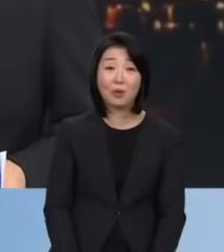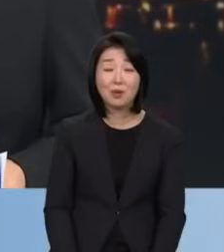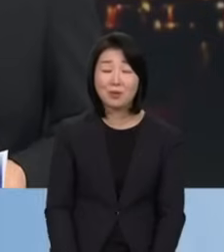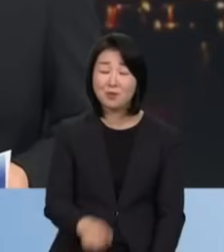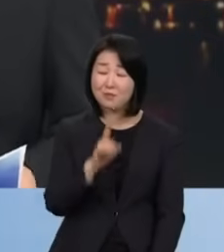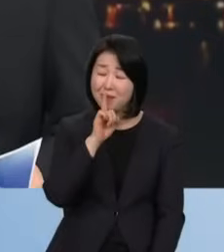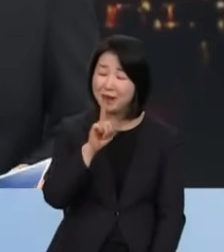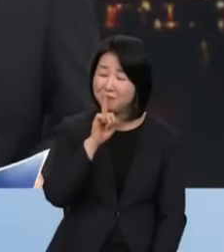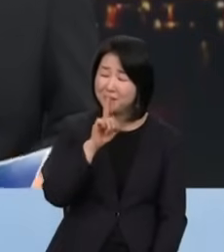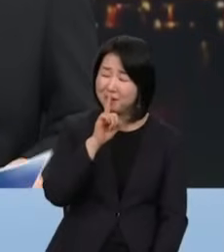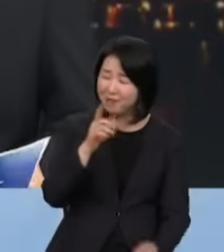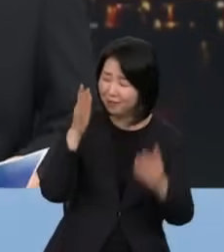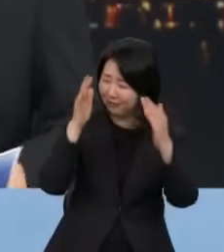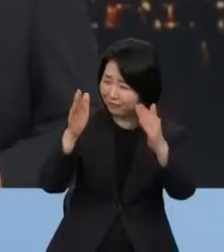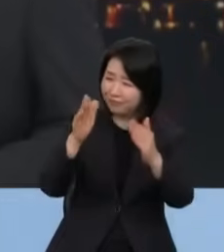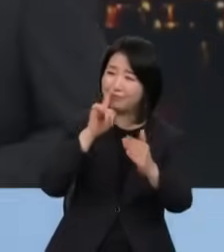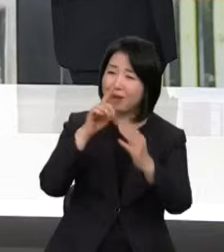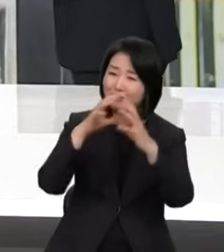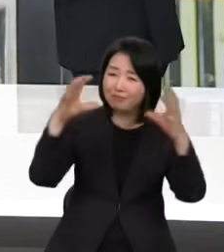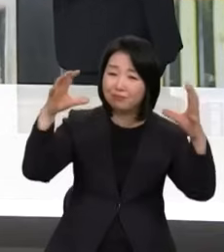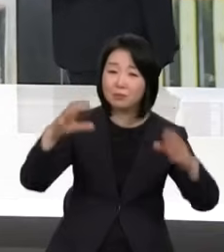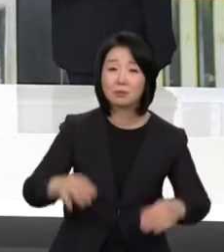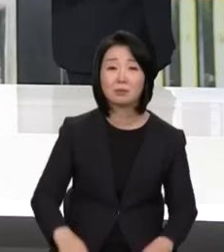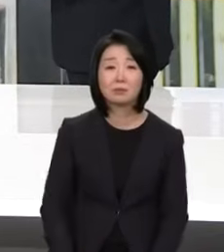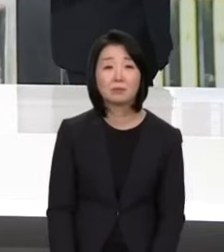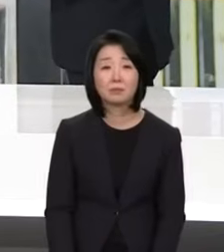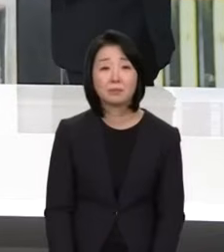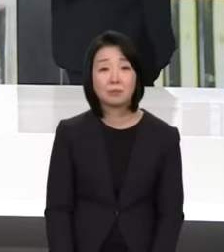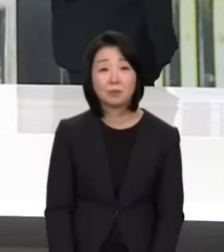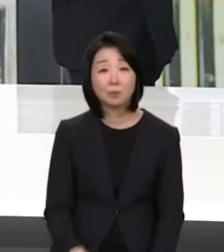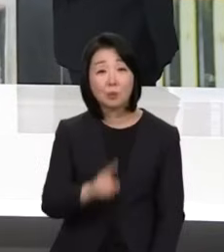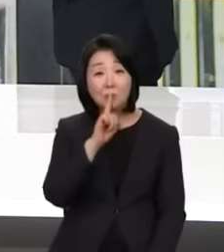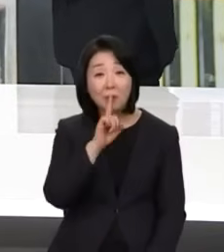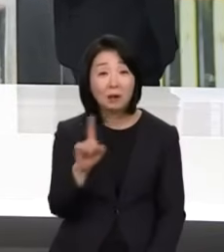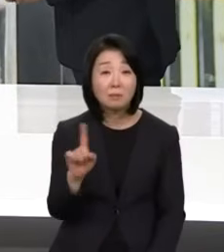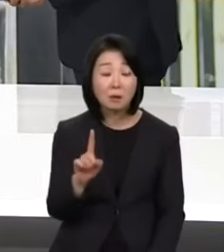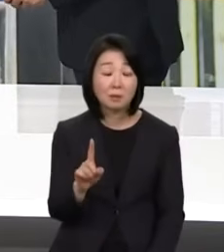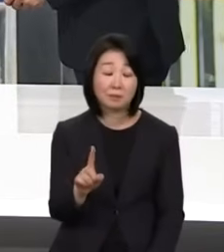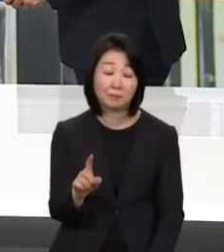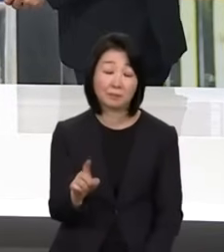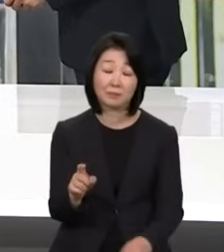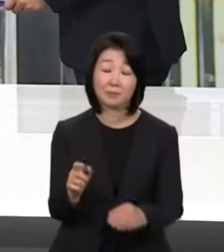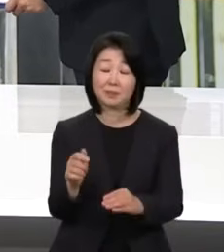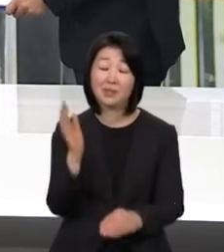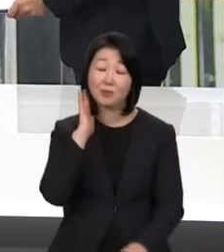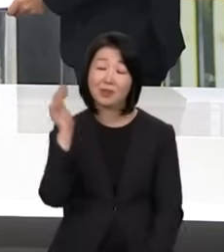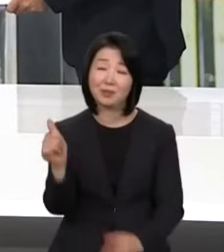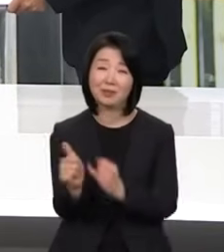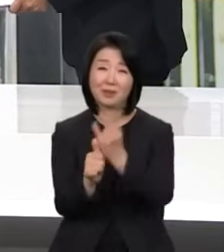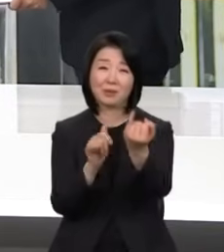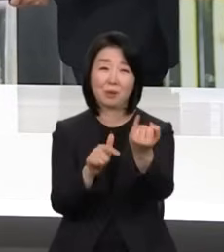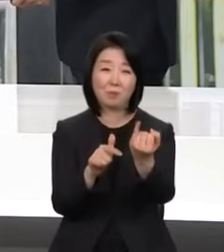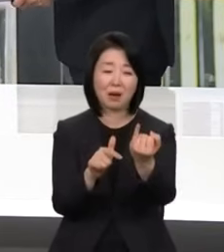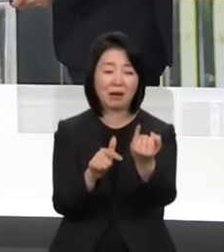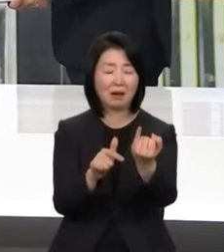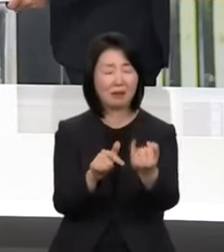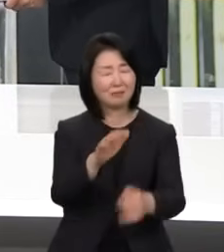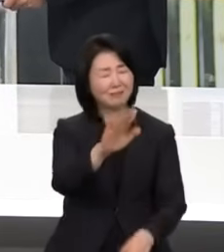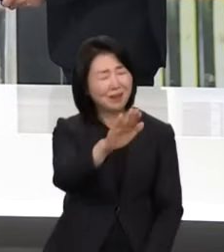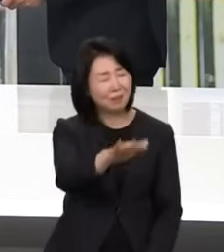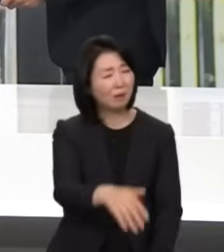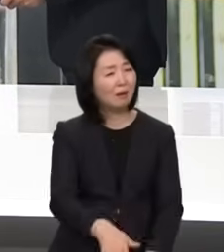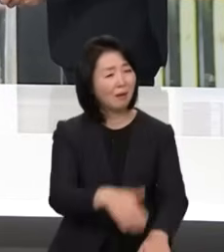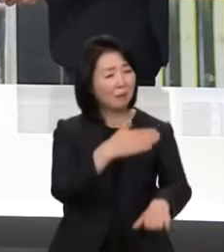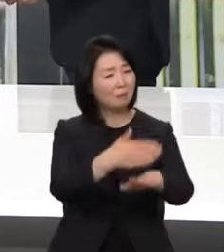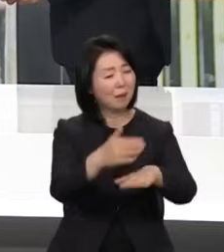발언들이 주목받으면서 이슈가 되고 있는데요. 대표적으로 지금 이런 얘기를 했었죠. 자, 김건희 여사 의혹 제기가 되자 야, 마피아도 부인은 건드리지 않는다라고